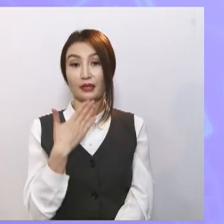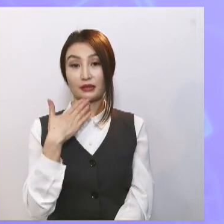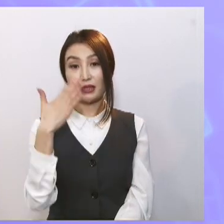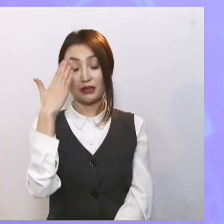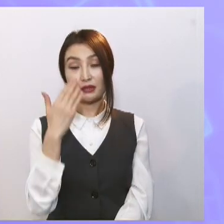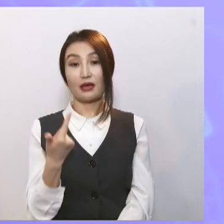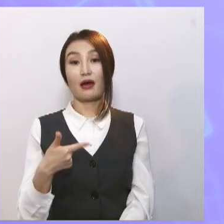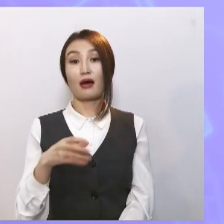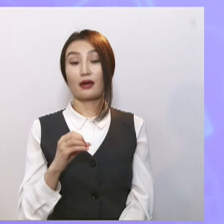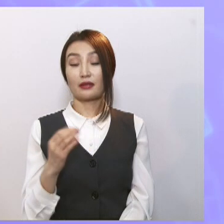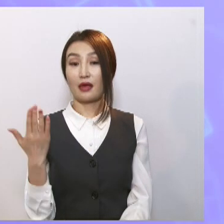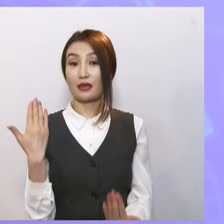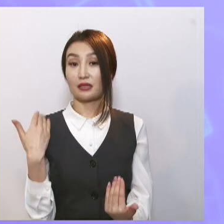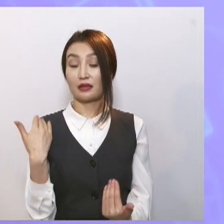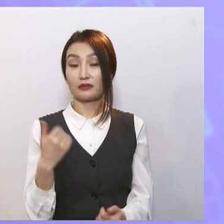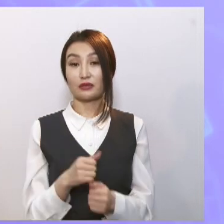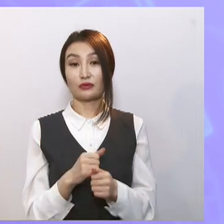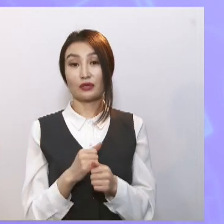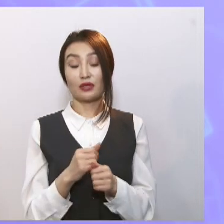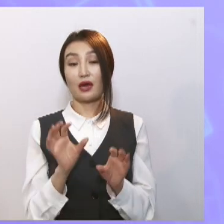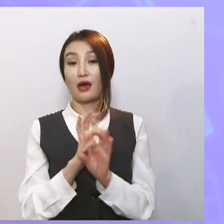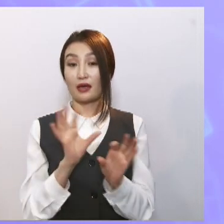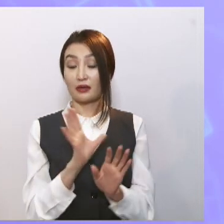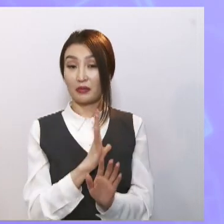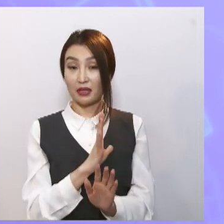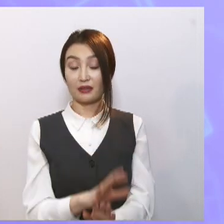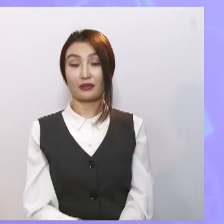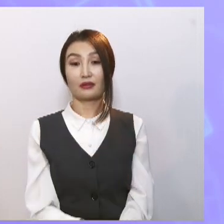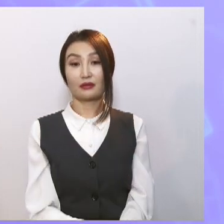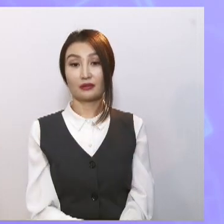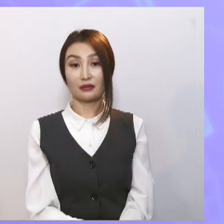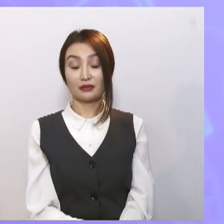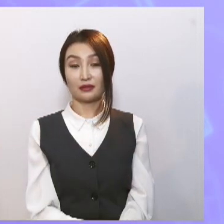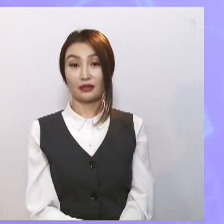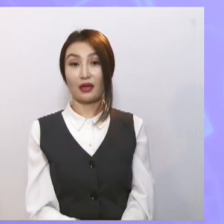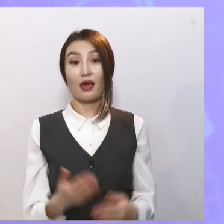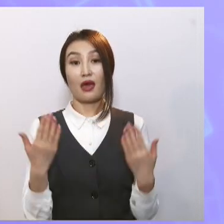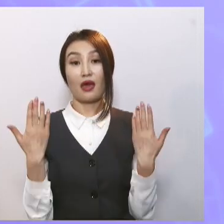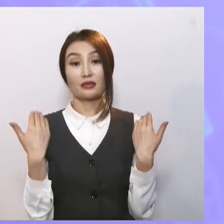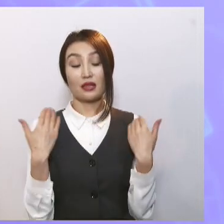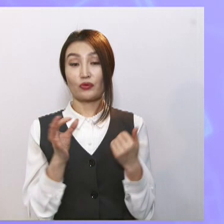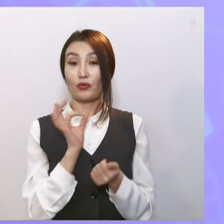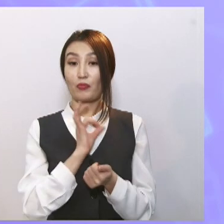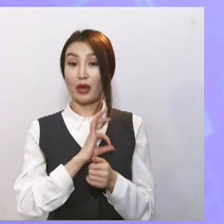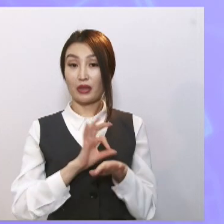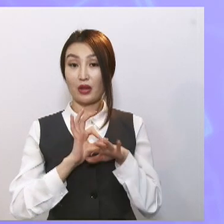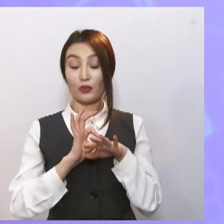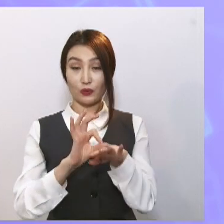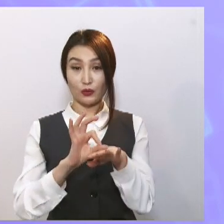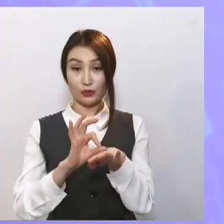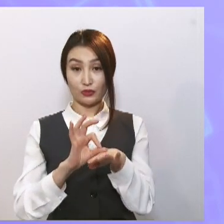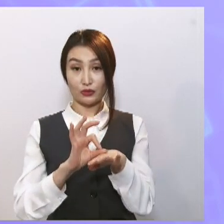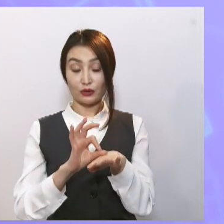Жайында кайда эс аларыбыз жөнүндө айтып бердик. Эс алууну пайдалуу өткөрүү